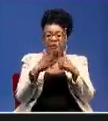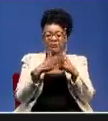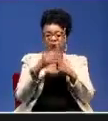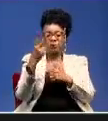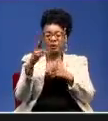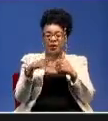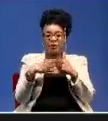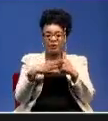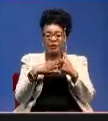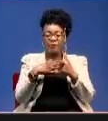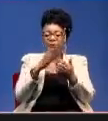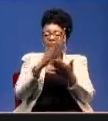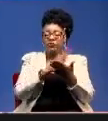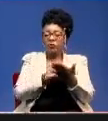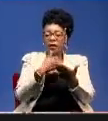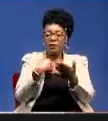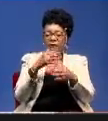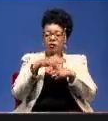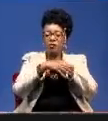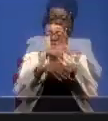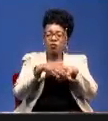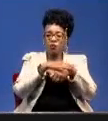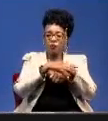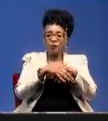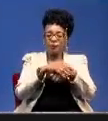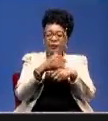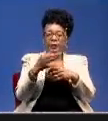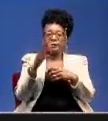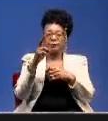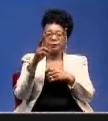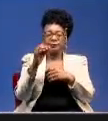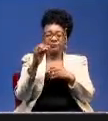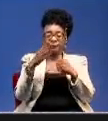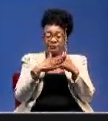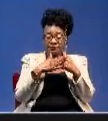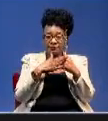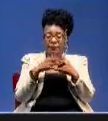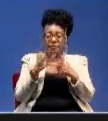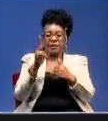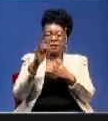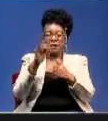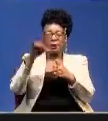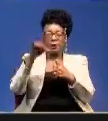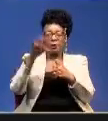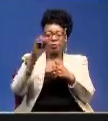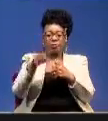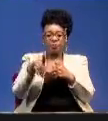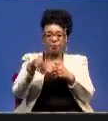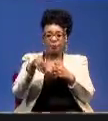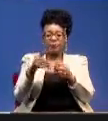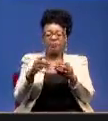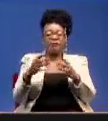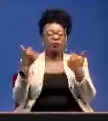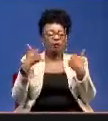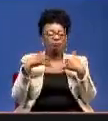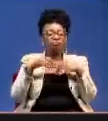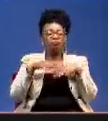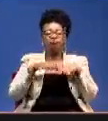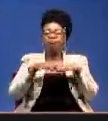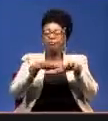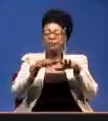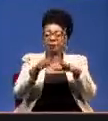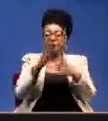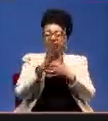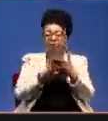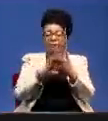kupata jeraha sugu la goti katika msimu wa mwaka 2019. Kiprop alikuwa ametamba sana katika mbio za nusu